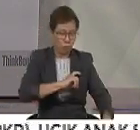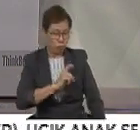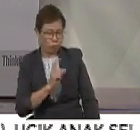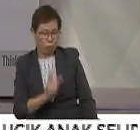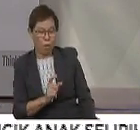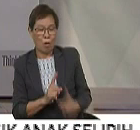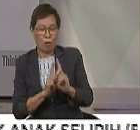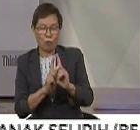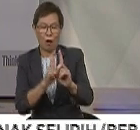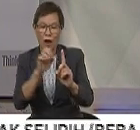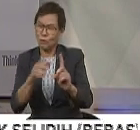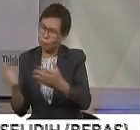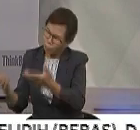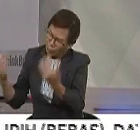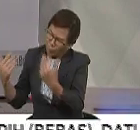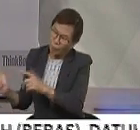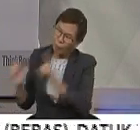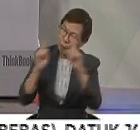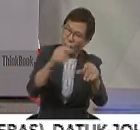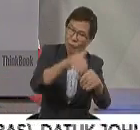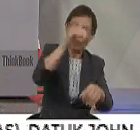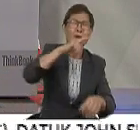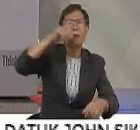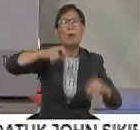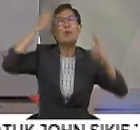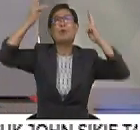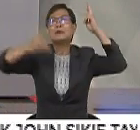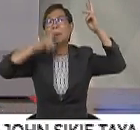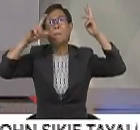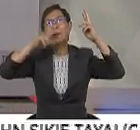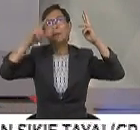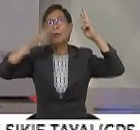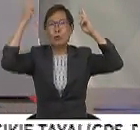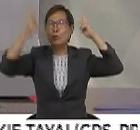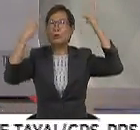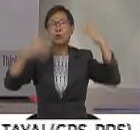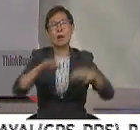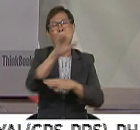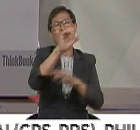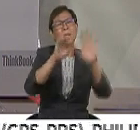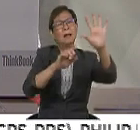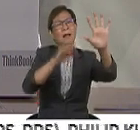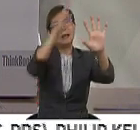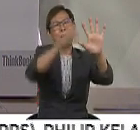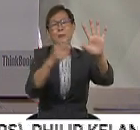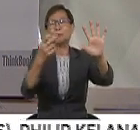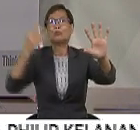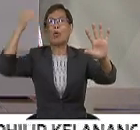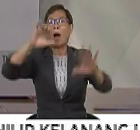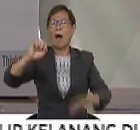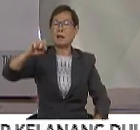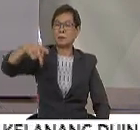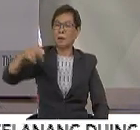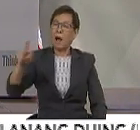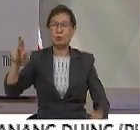segala SOP dipatuhi. Sebenarnya tidak perlu risau kerana banyak SOP sejak 5 Disember yang lalu pihak SPR telah